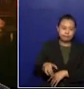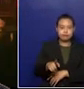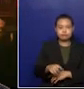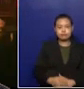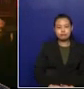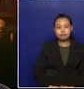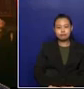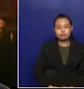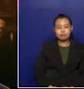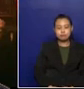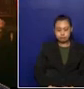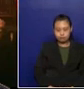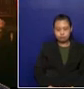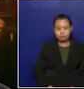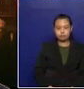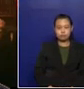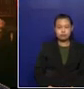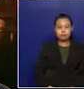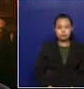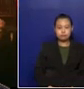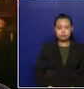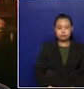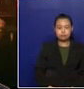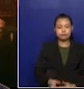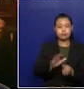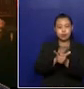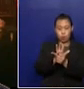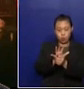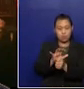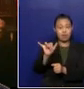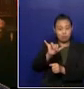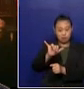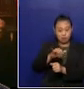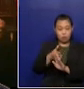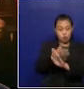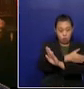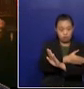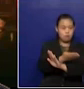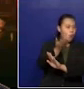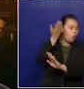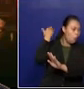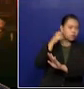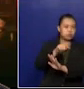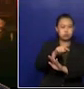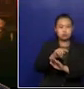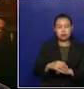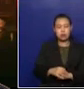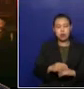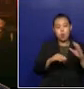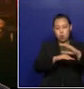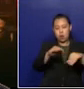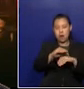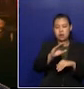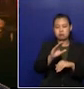แล้วย้ำนะถ้าศึกที่ชื่อว่าโควิดยังไม่มาตอนท่านออกชิมชอบใช้เพราะฉะนั้นตรงนี้คือความน่ากลั